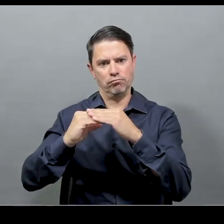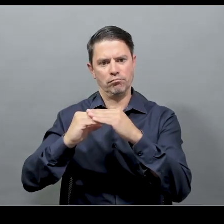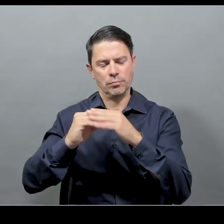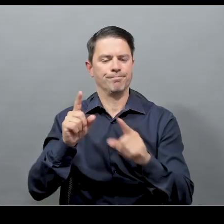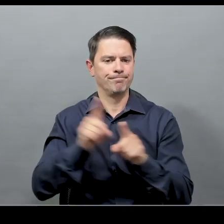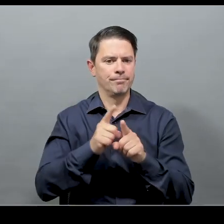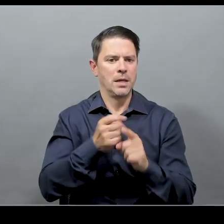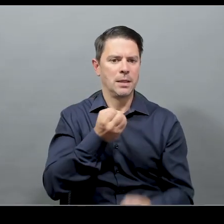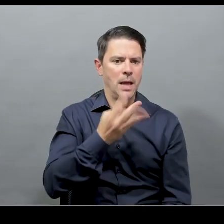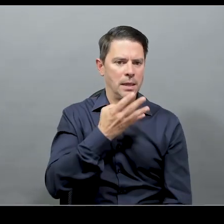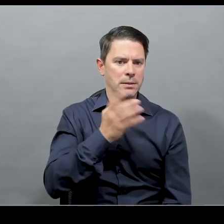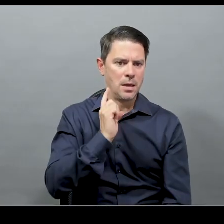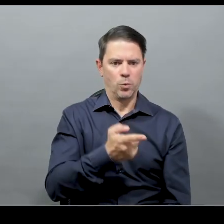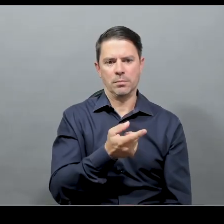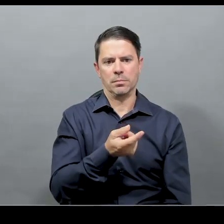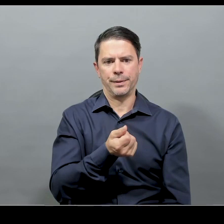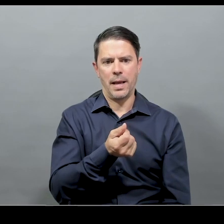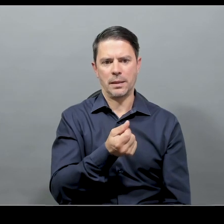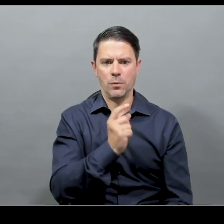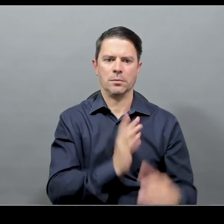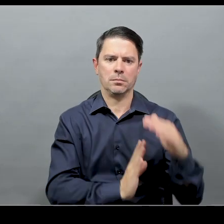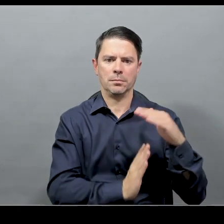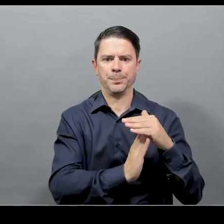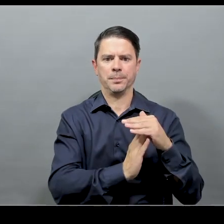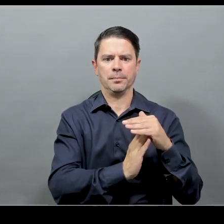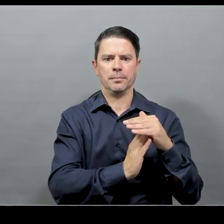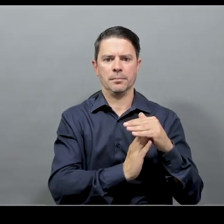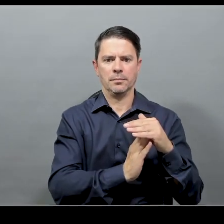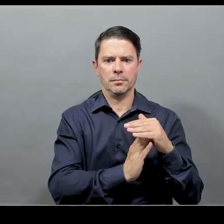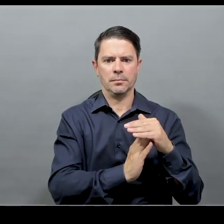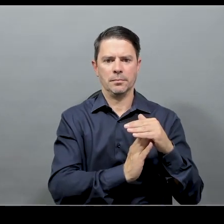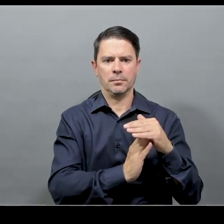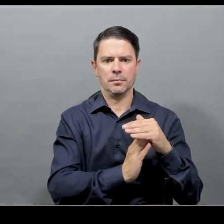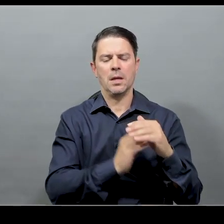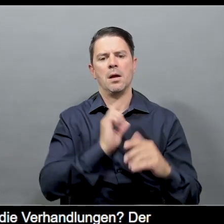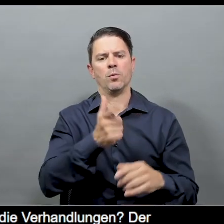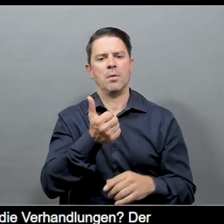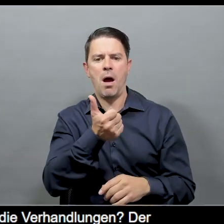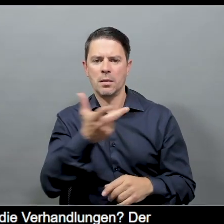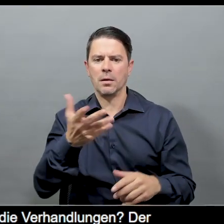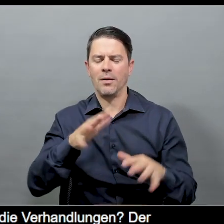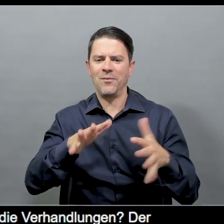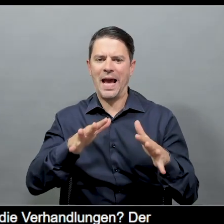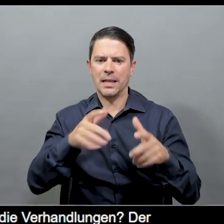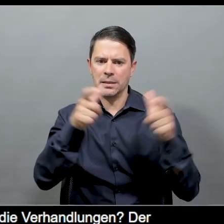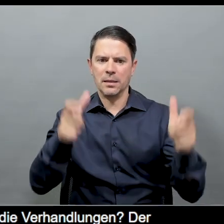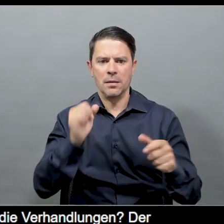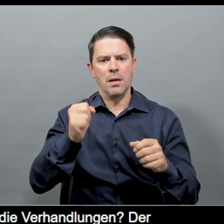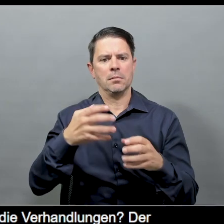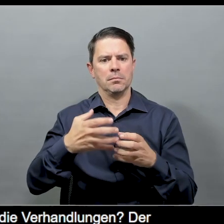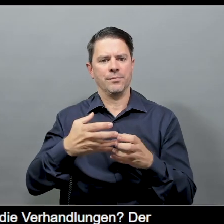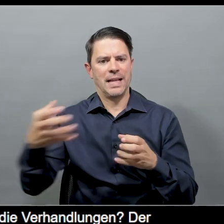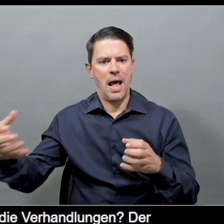umfassender Einsatz der Kohlekraftwerke, weil es einfach erforderlich ist, den Angebotsteil deutlich